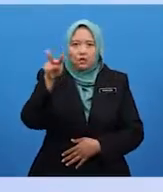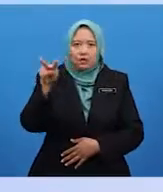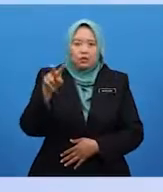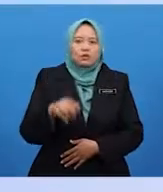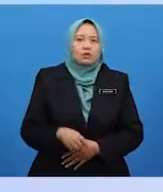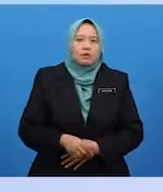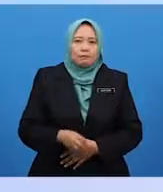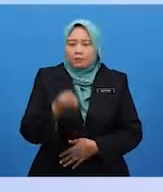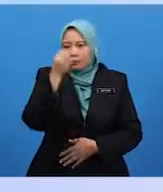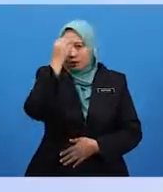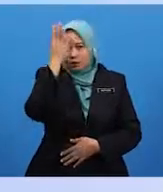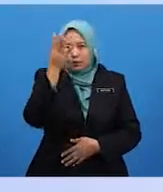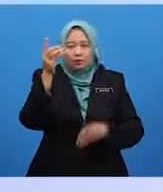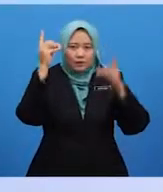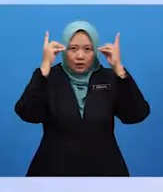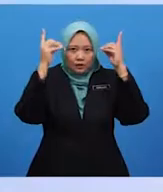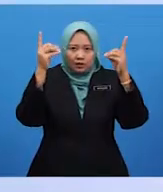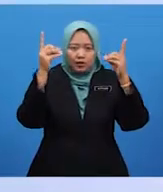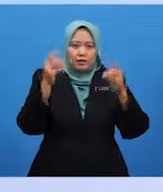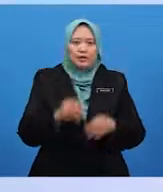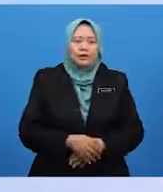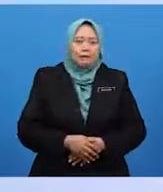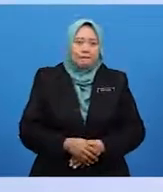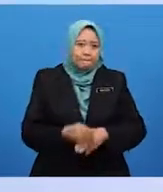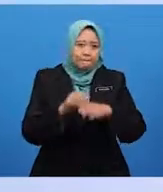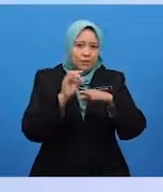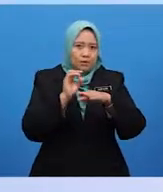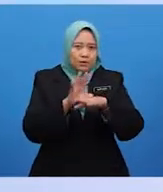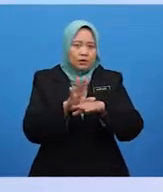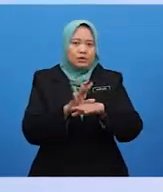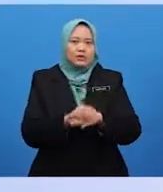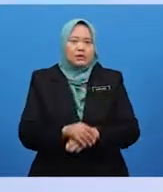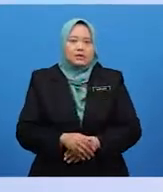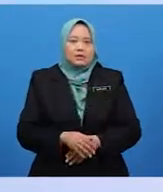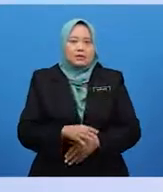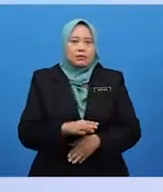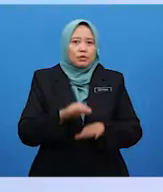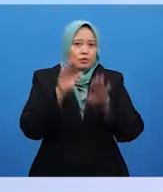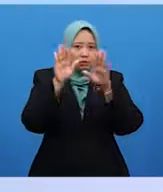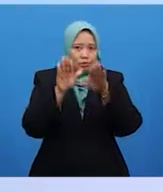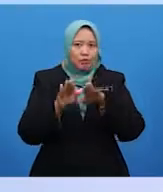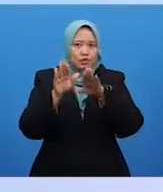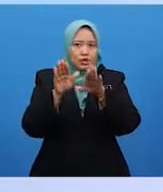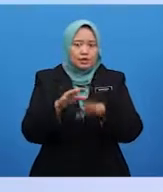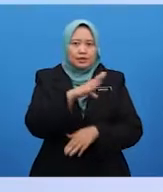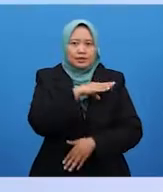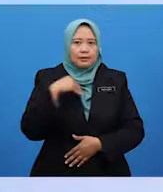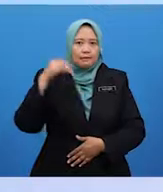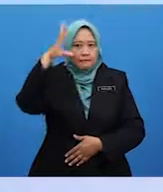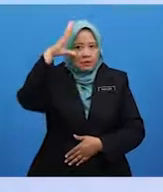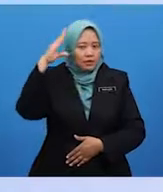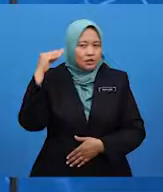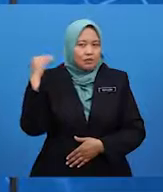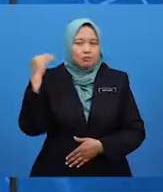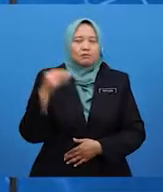memberitahu, mendidik, mempengaruhi dan juga memujuk serta memberi pengalaman visual